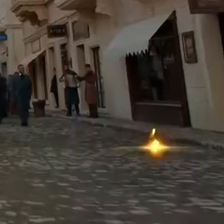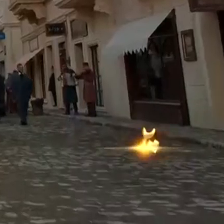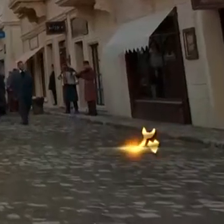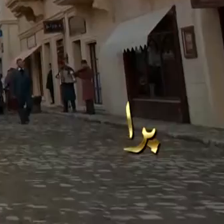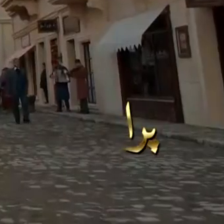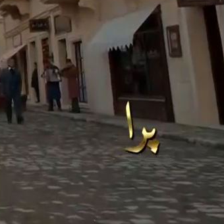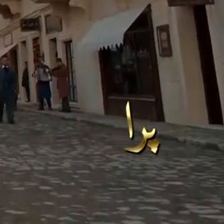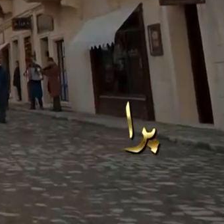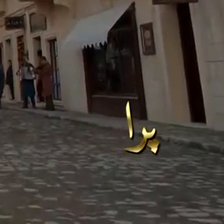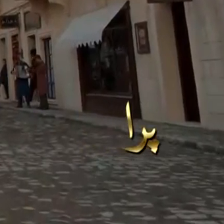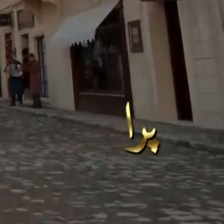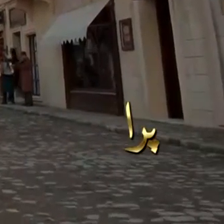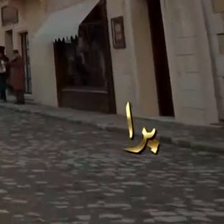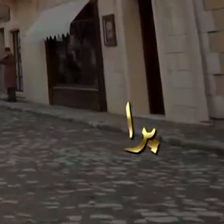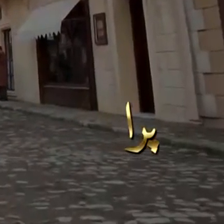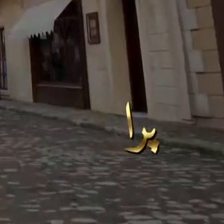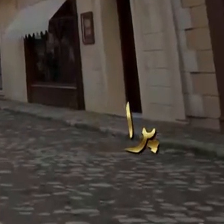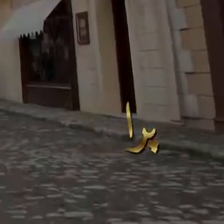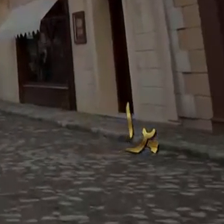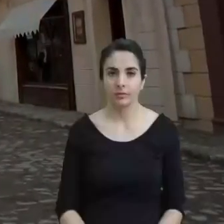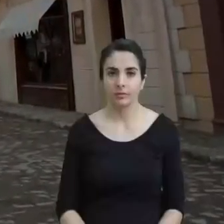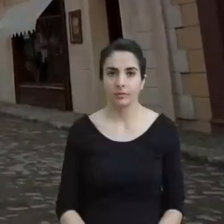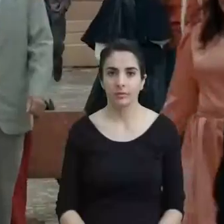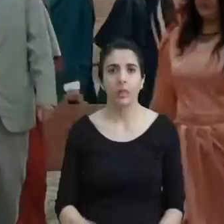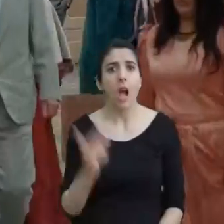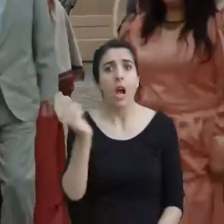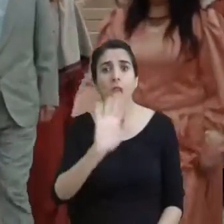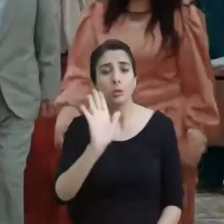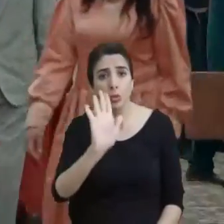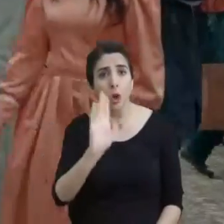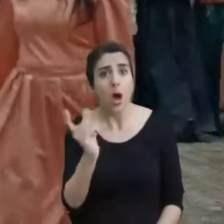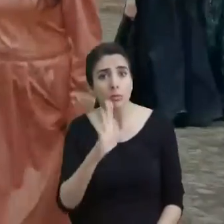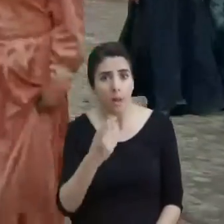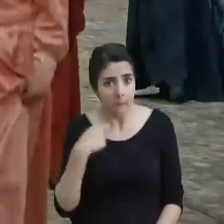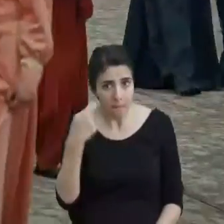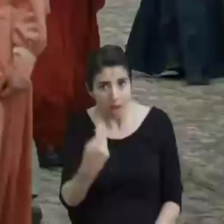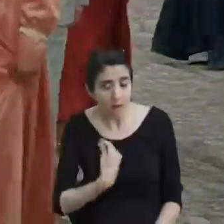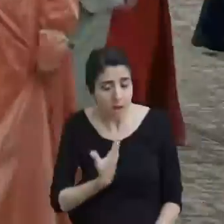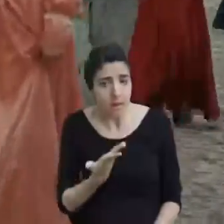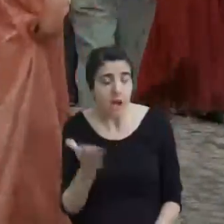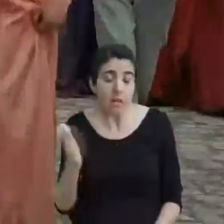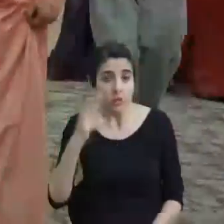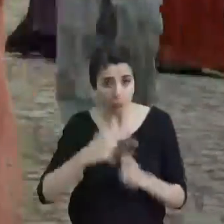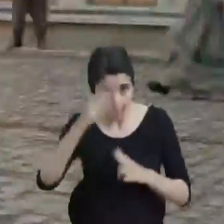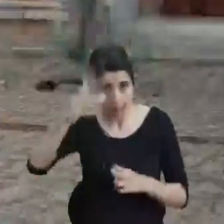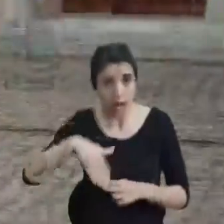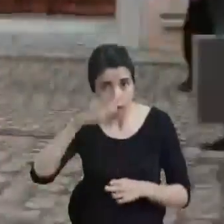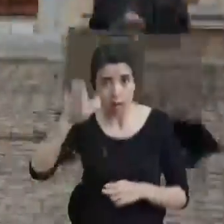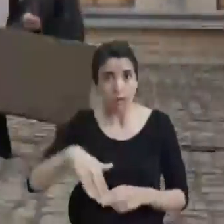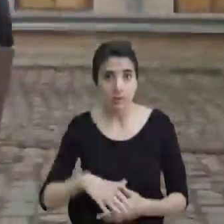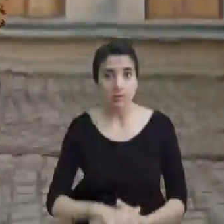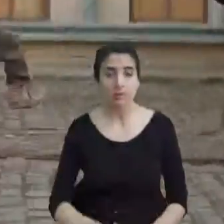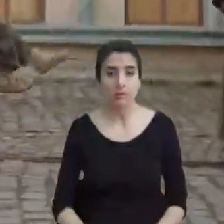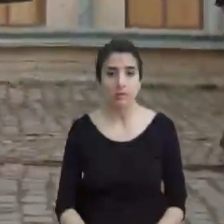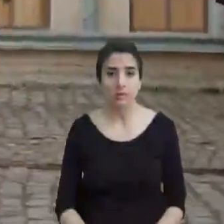Hera yazdı. Yazılar hem Osmanlıca hem de Latin harfleriyle akıyor. Kaçma lan! Versin bizim parasını! Gel buraya! Çocuk